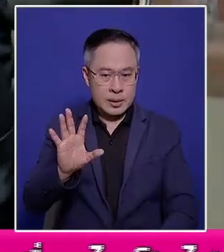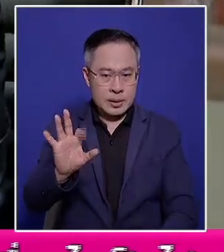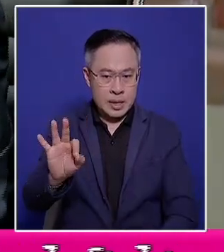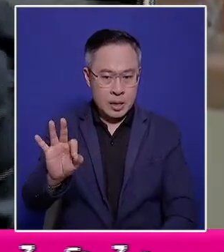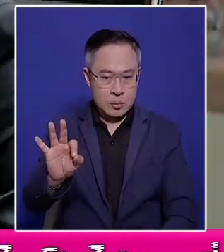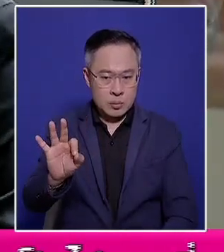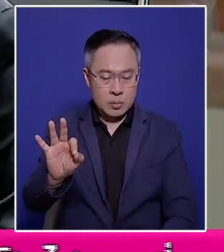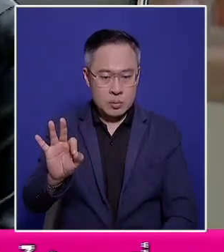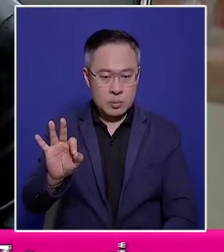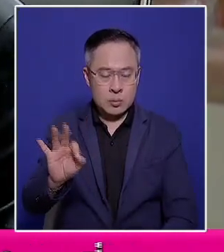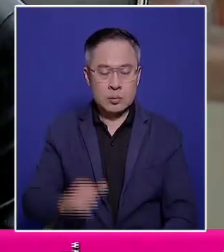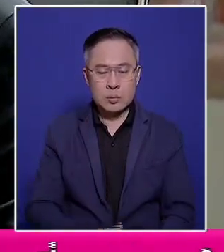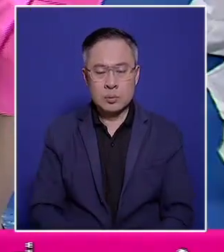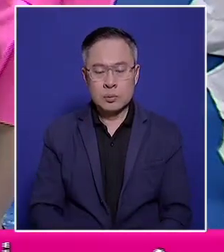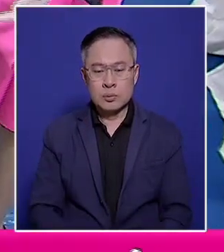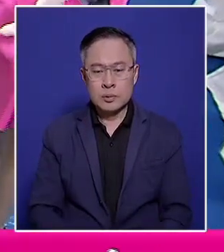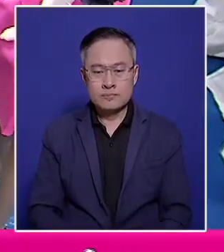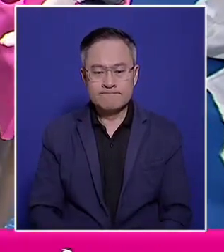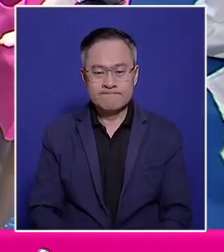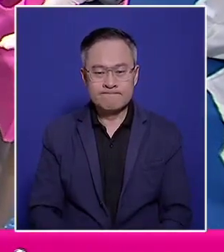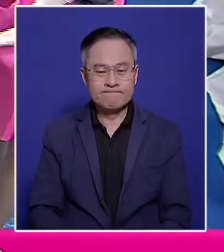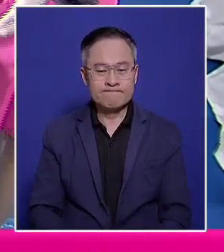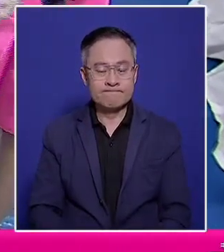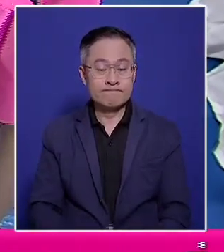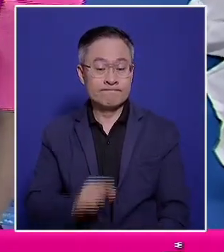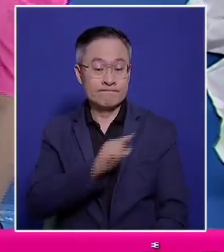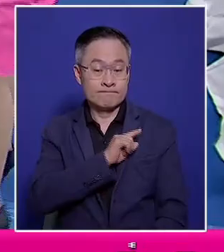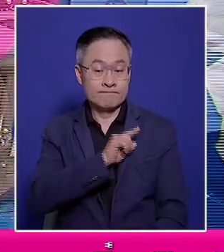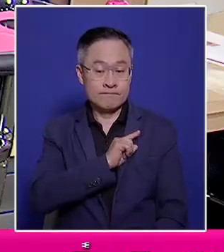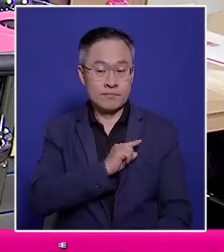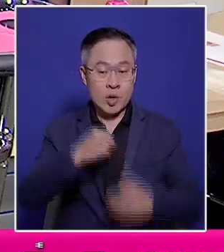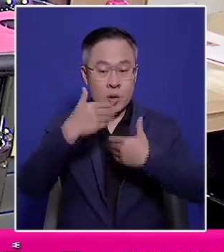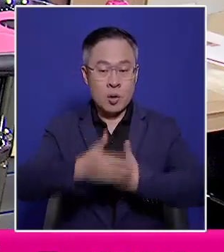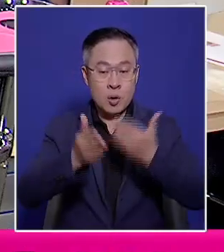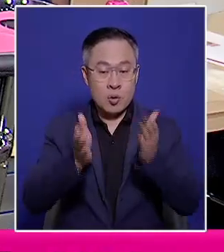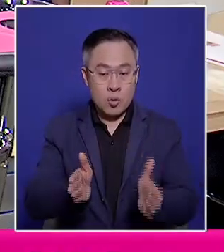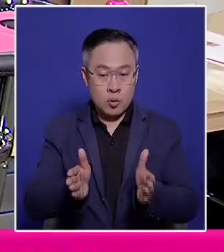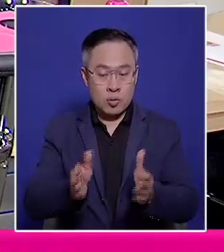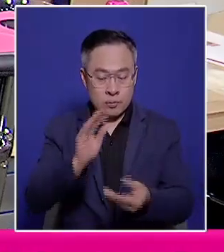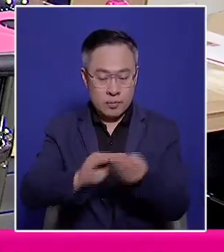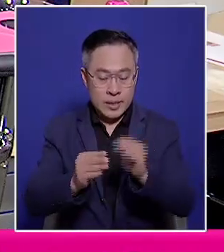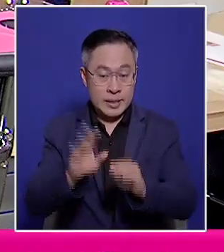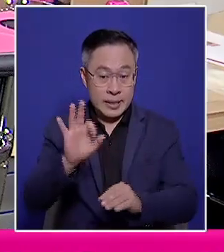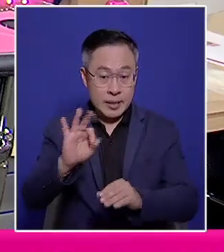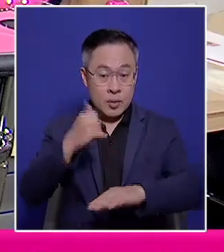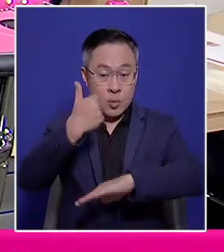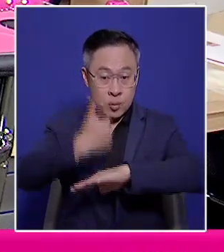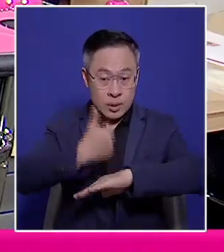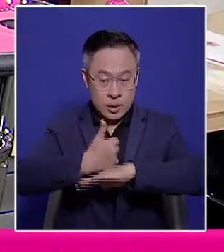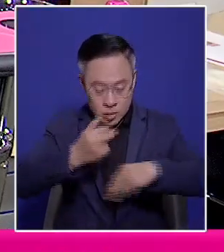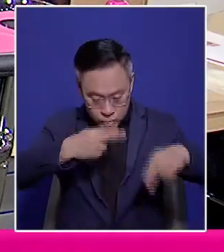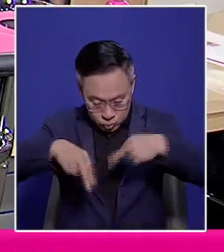หมายเลข9พนักงานนำกล่องลูกบอลหมายเลข9มาให้ประธานกรรมการได้ตรวจสอบ